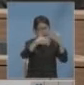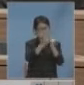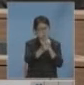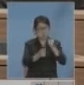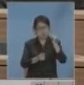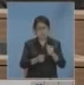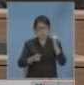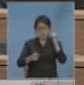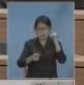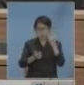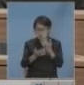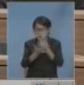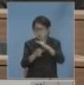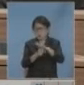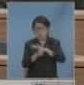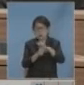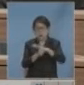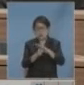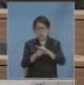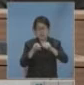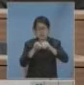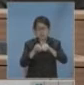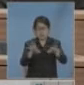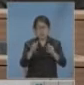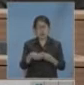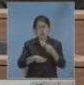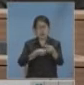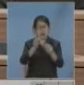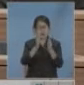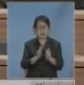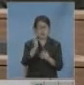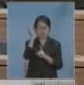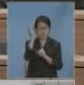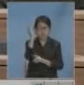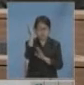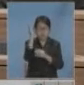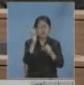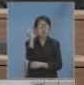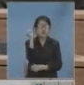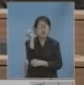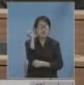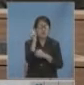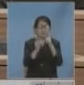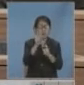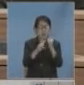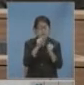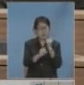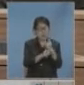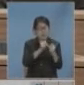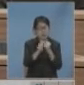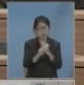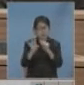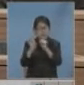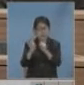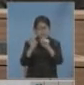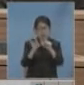าณให้เพียงพอที่จะไปใช้จ่ายได้กับคนประมาณ 700,000-800,000 คนที่จะต้องเสียชีวิตในแต่ละปีงบประมาณขาดไ